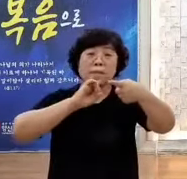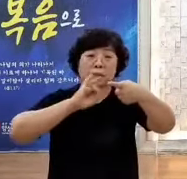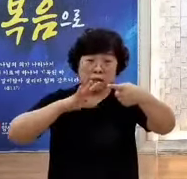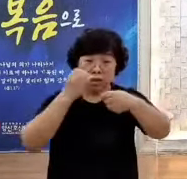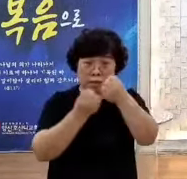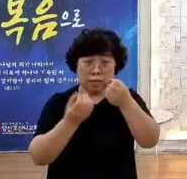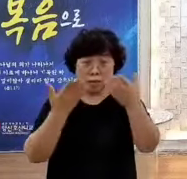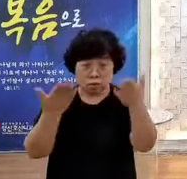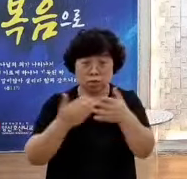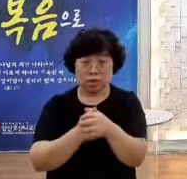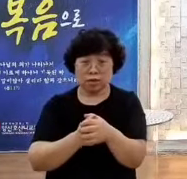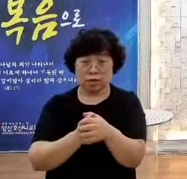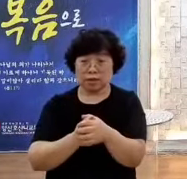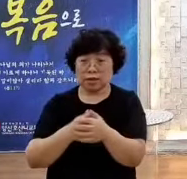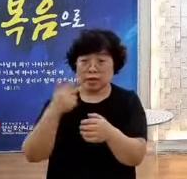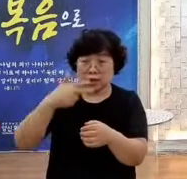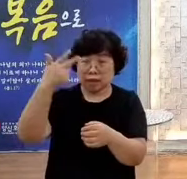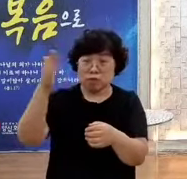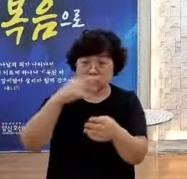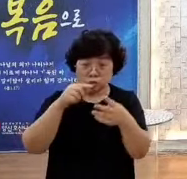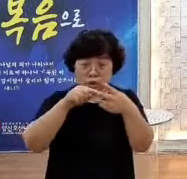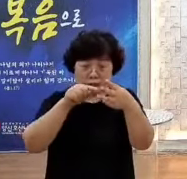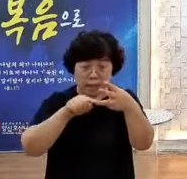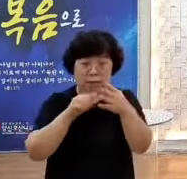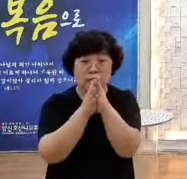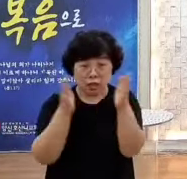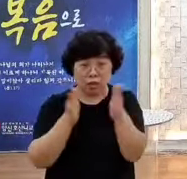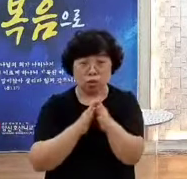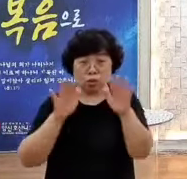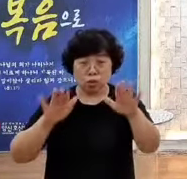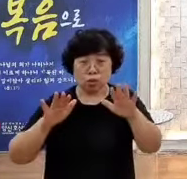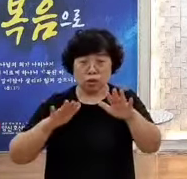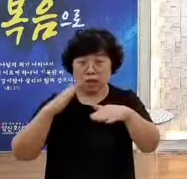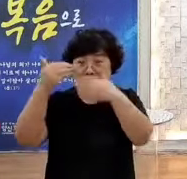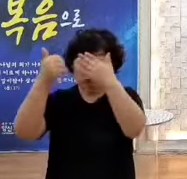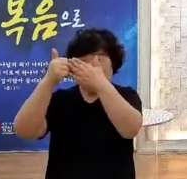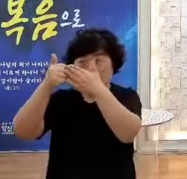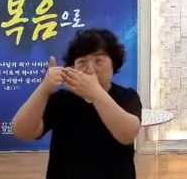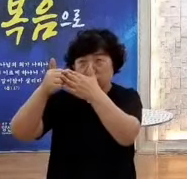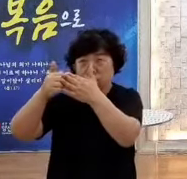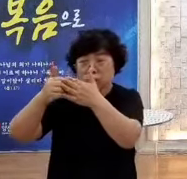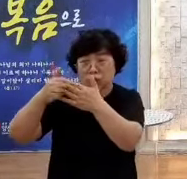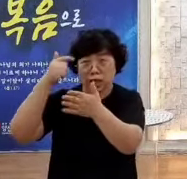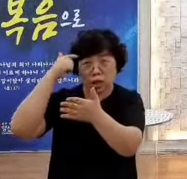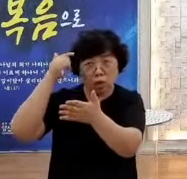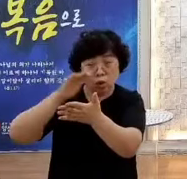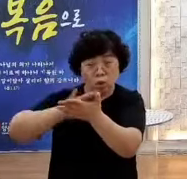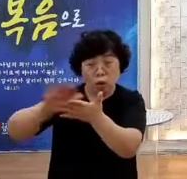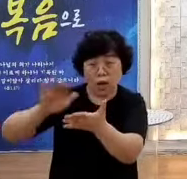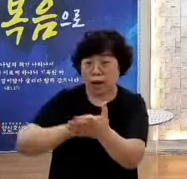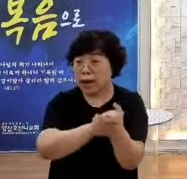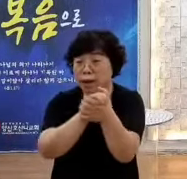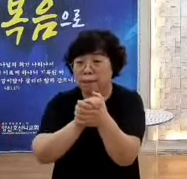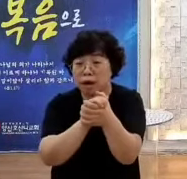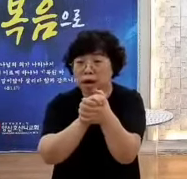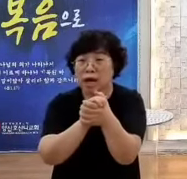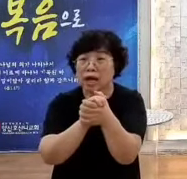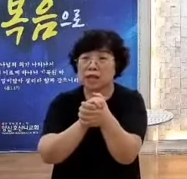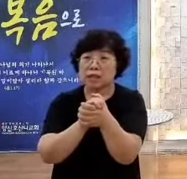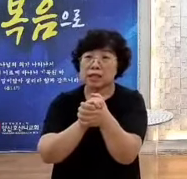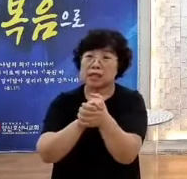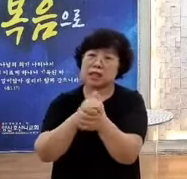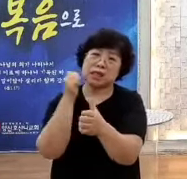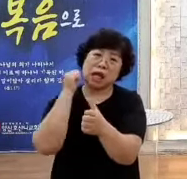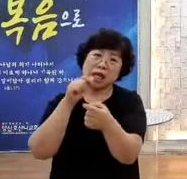1절, 하나님과의 화평에 대해서 오늘 이게 무슨 복이냐? 하나님과 화평하다는 게 과연